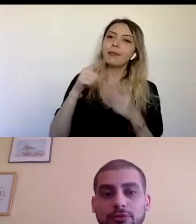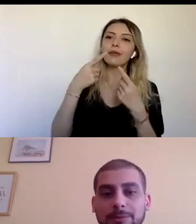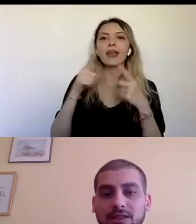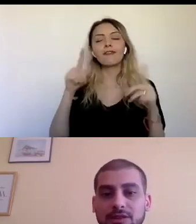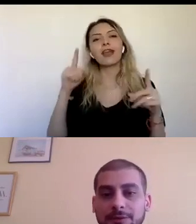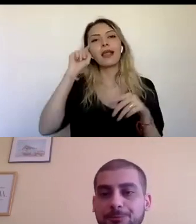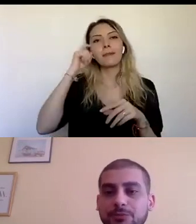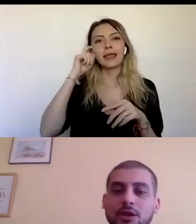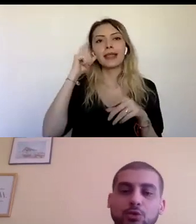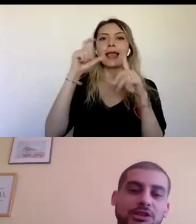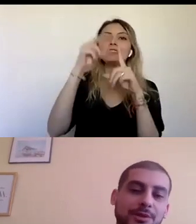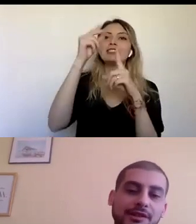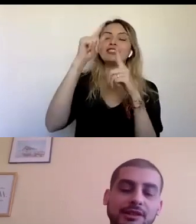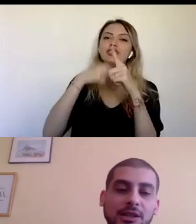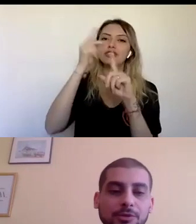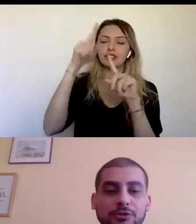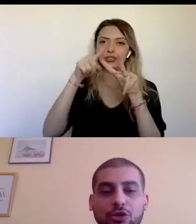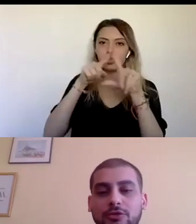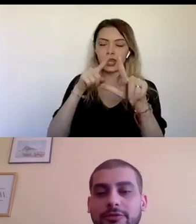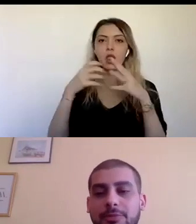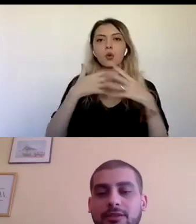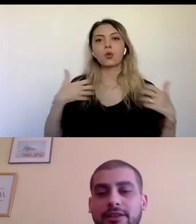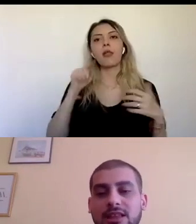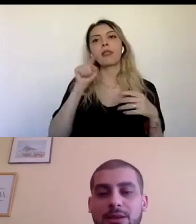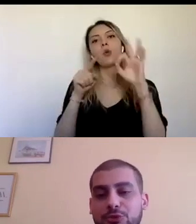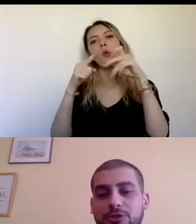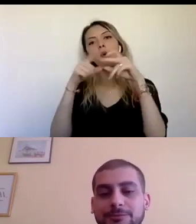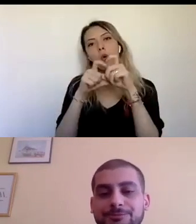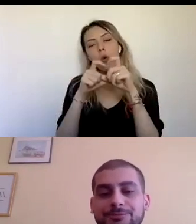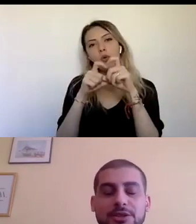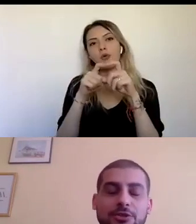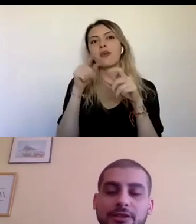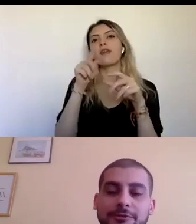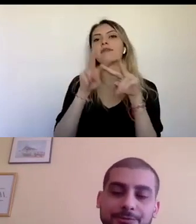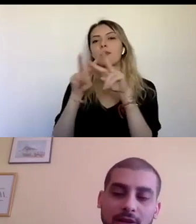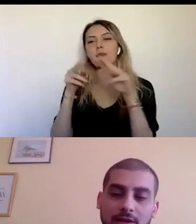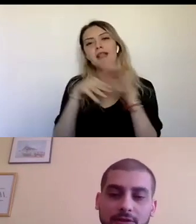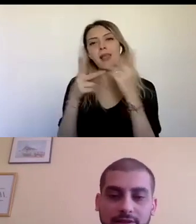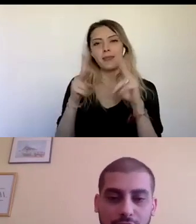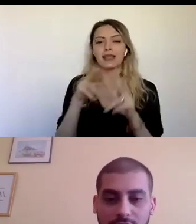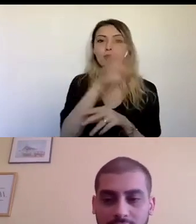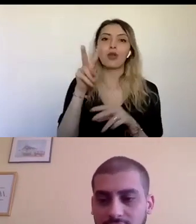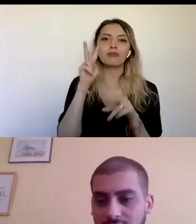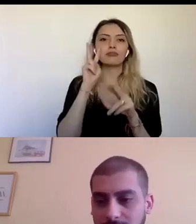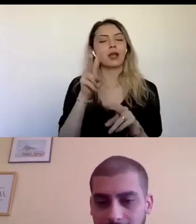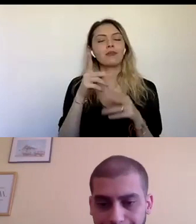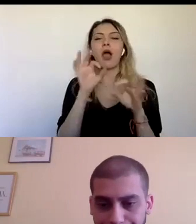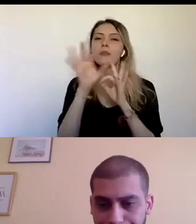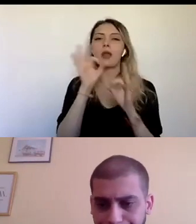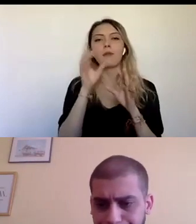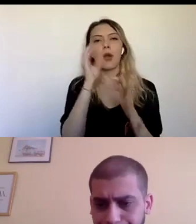dijitalgüvenlik.org web sitemizde ulaşabilirsiniz deyip son bir reklam yapmış olayım. Teşekkür ederim. Varsa sorularınız